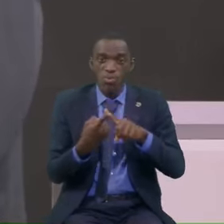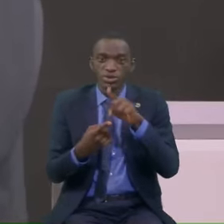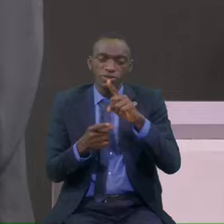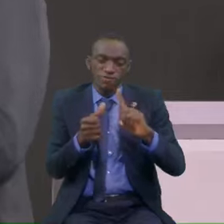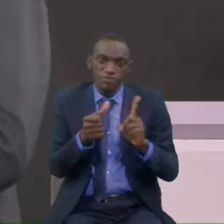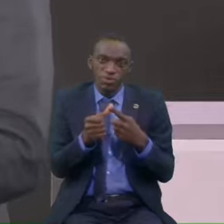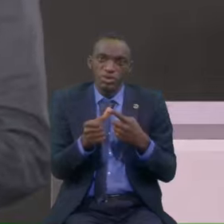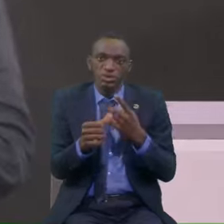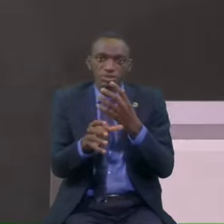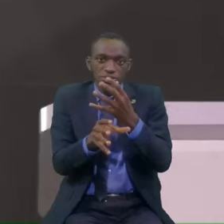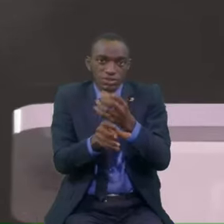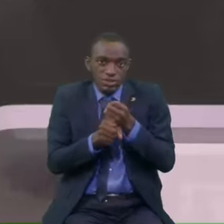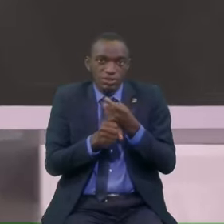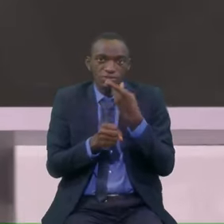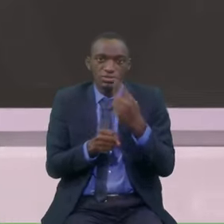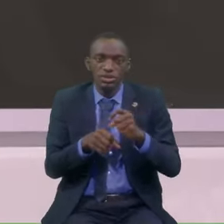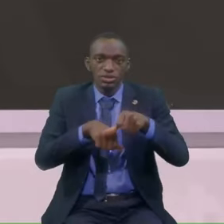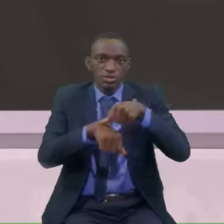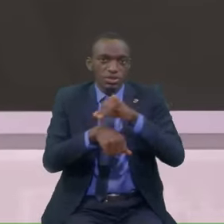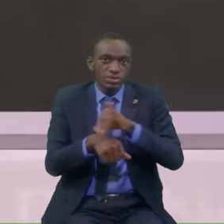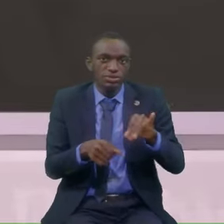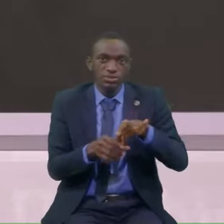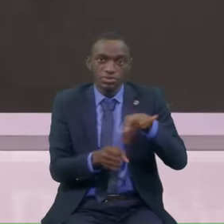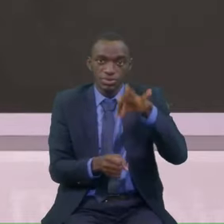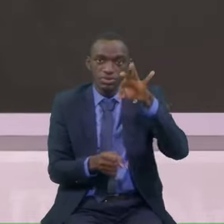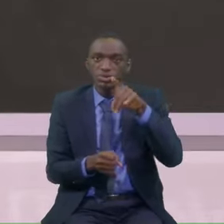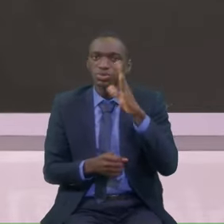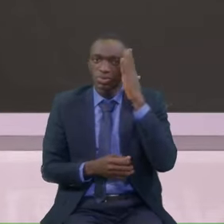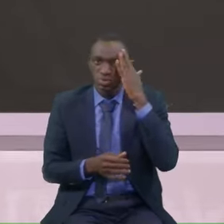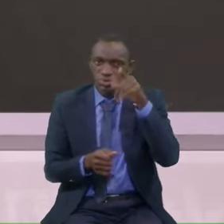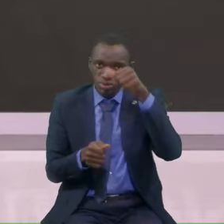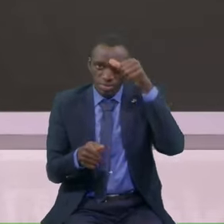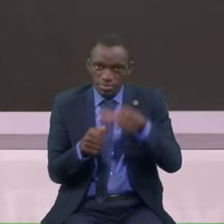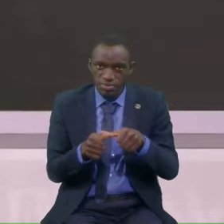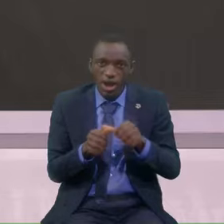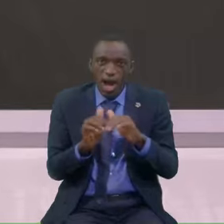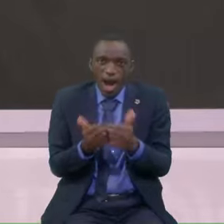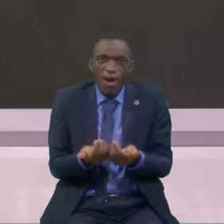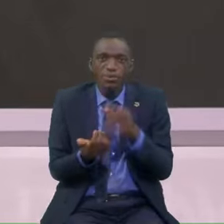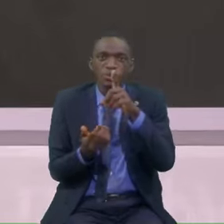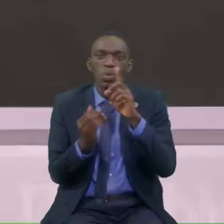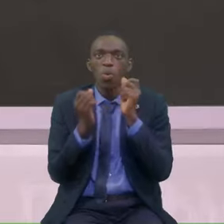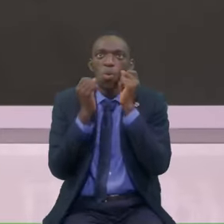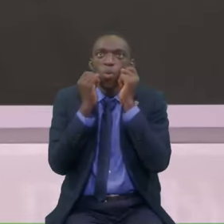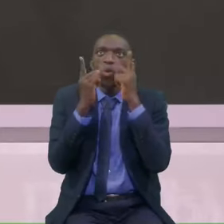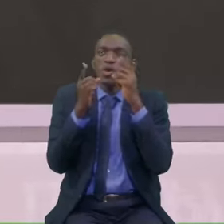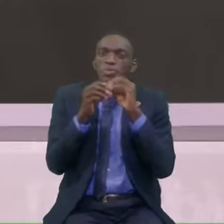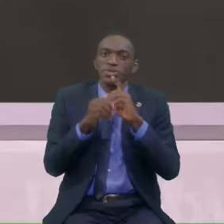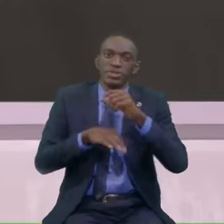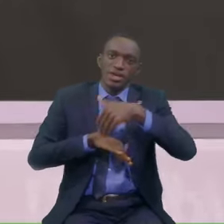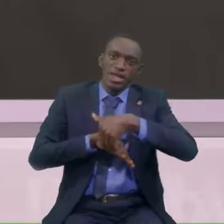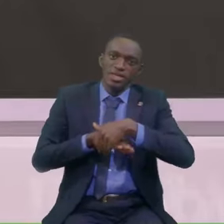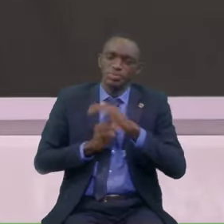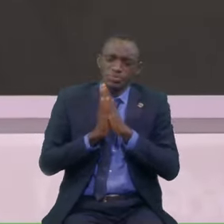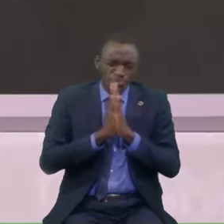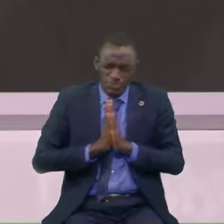Quand tu as reçu l'onction pour la première fois, rappelez-vous comment vous réveillez là la nuit, vous